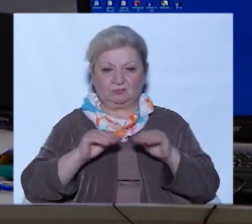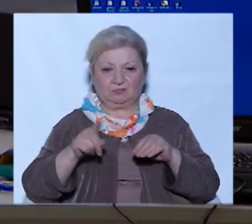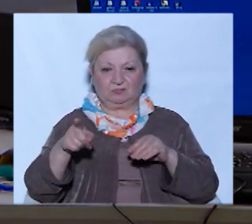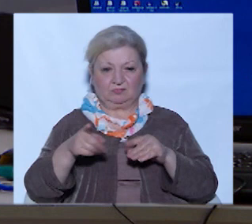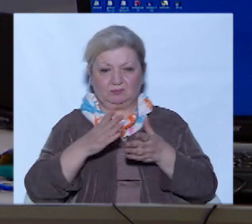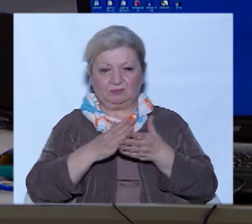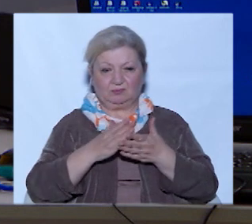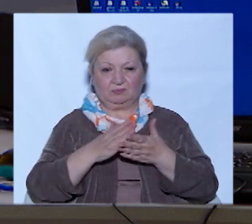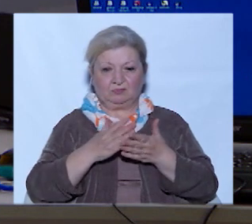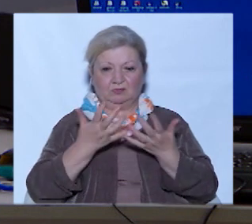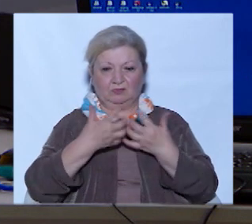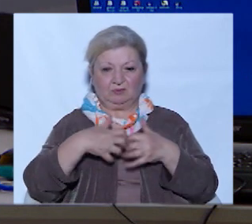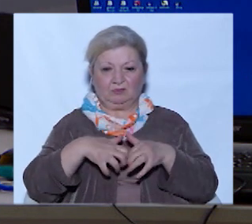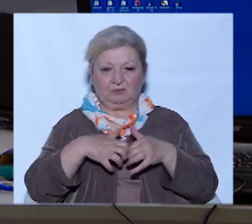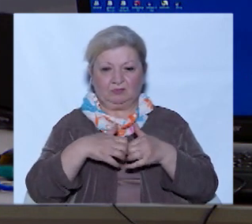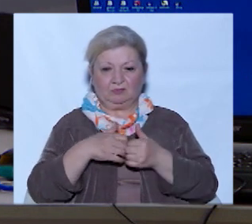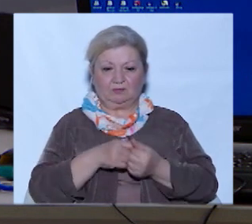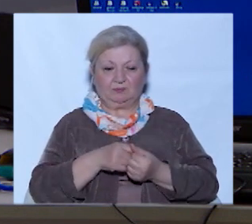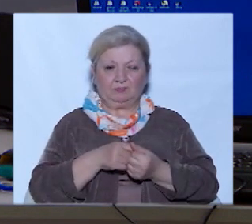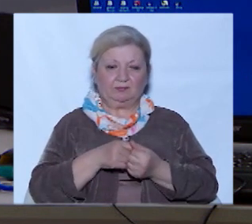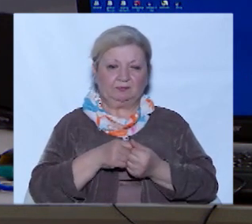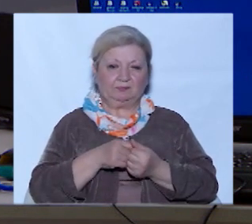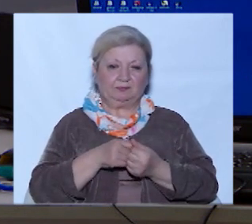ასეთ მოწყობილობას.